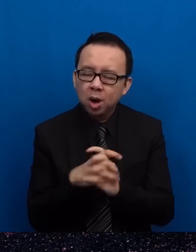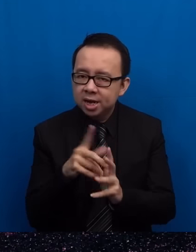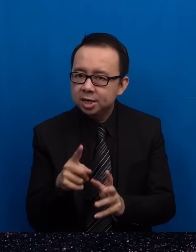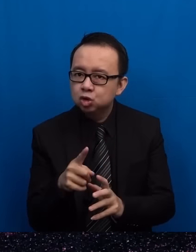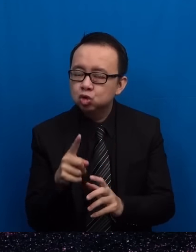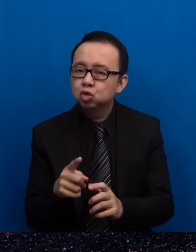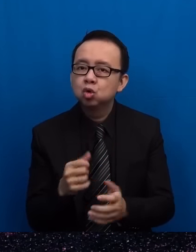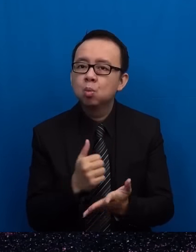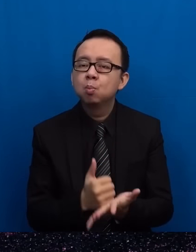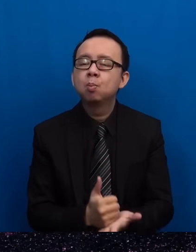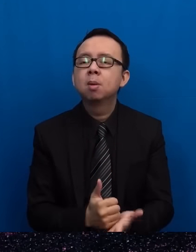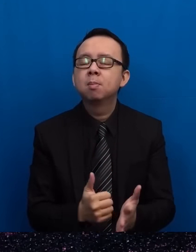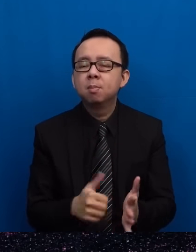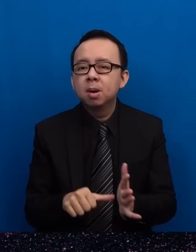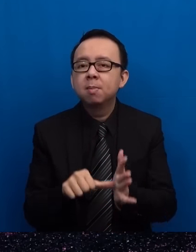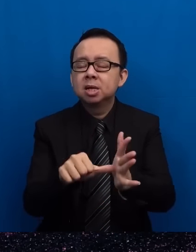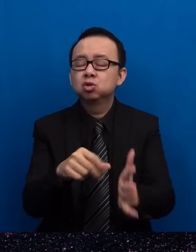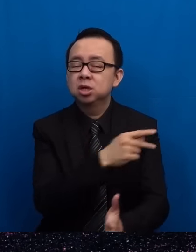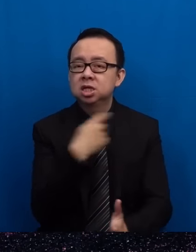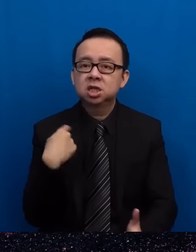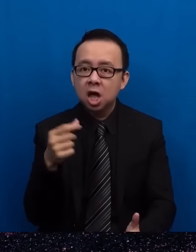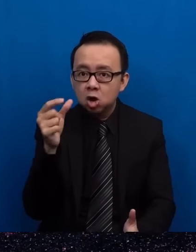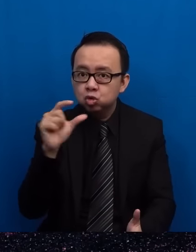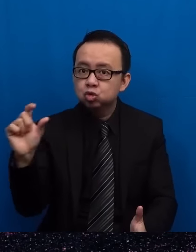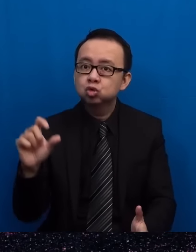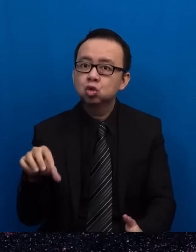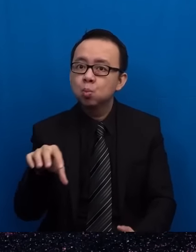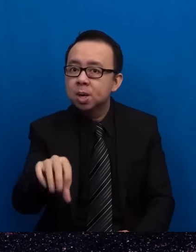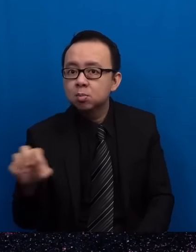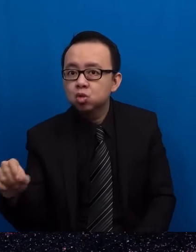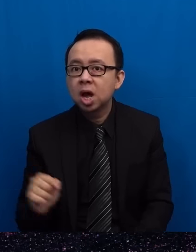kita untuk ketemu. Yes.